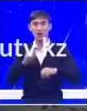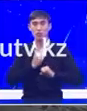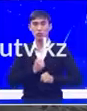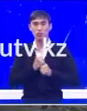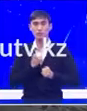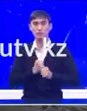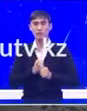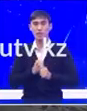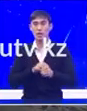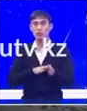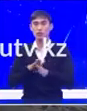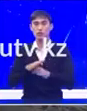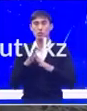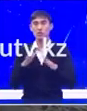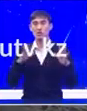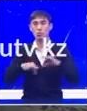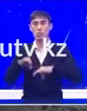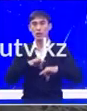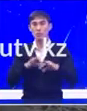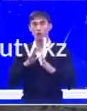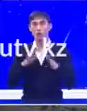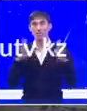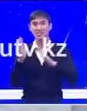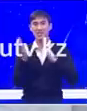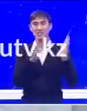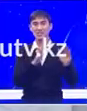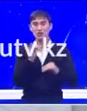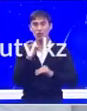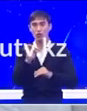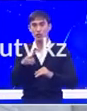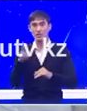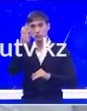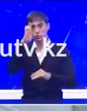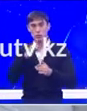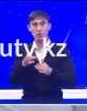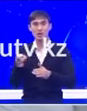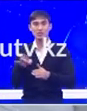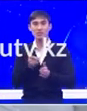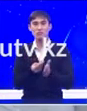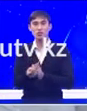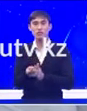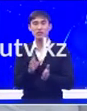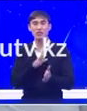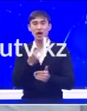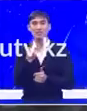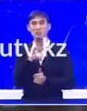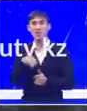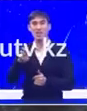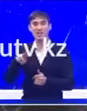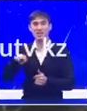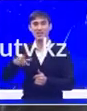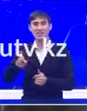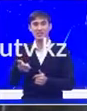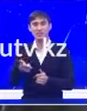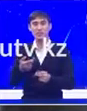для осуществления масштабного проекта по увеличению лесных фондов из республиканского бюджета было выделено более 1 миллиарда тенге